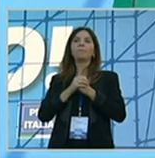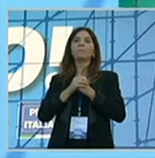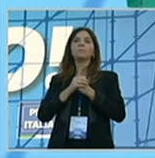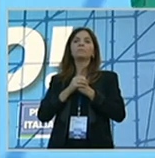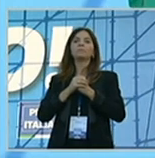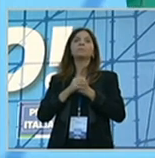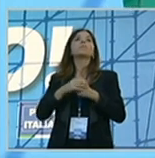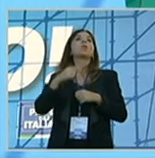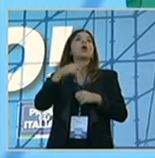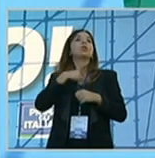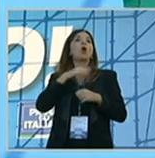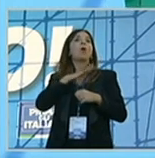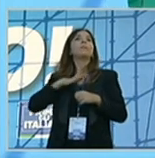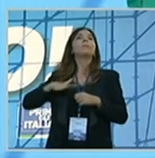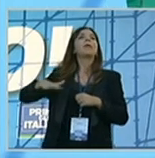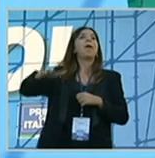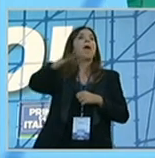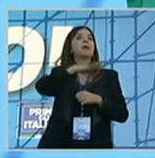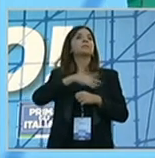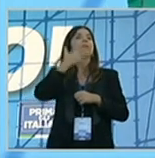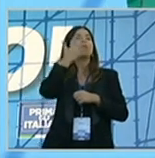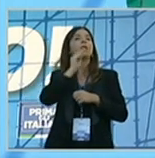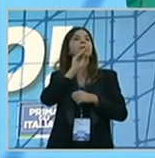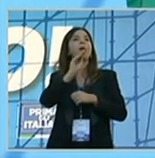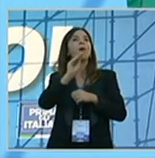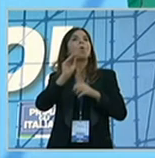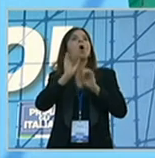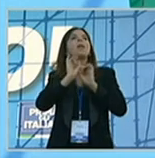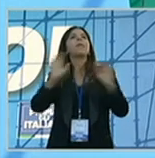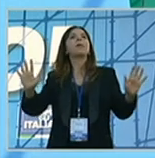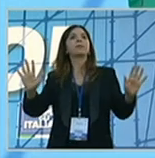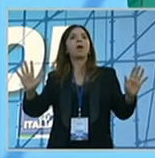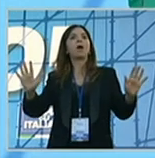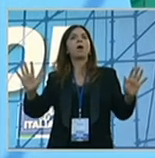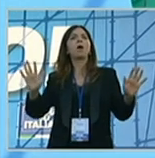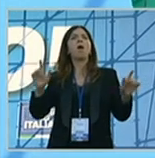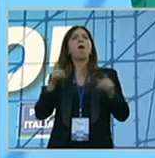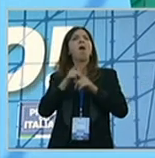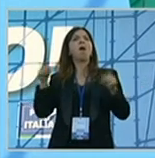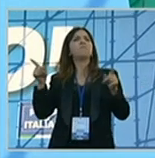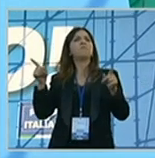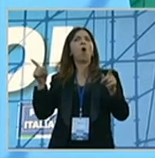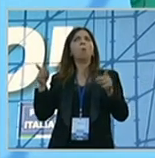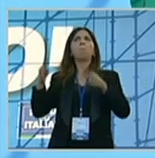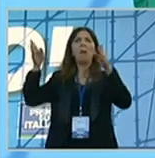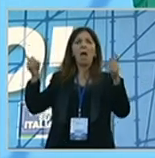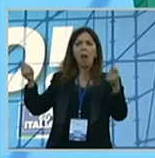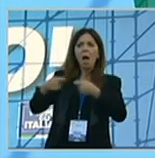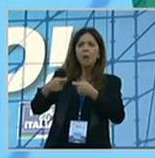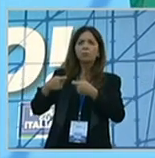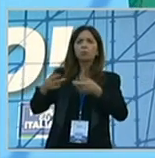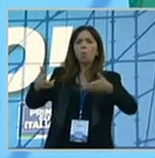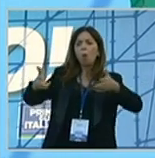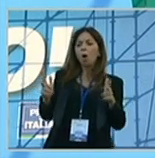Noi in piazza a chiedere libertà e voi barricati nel palazzo, aggrappati alle